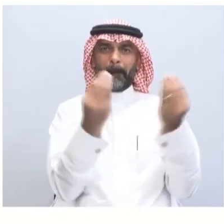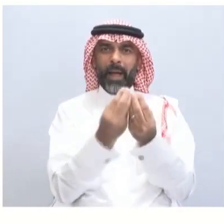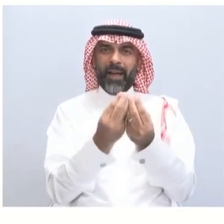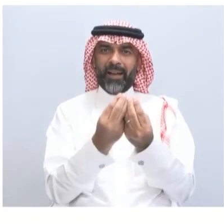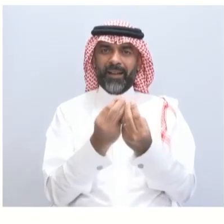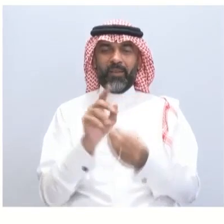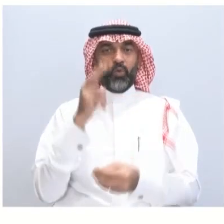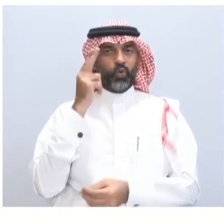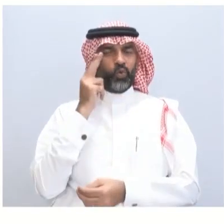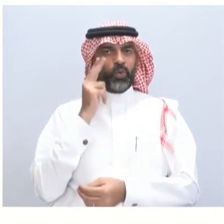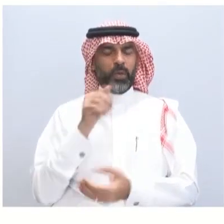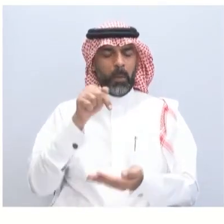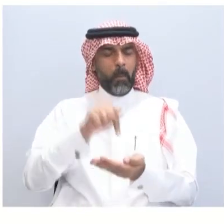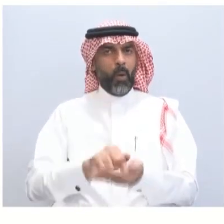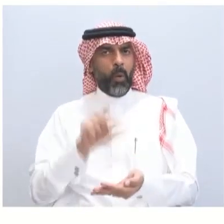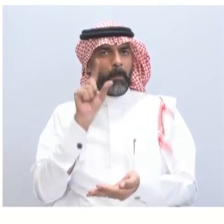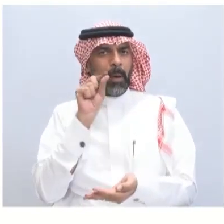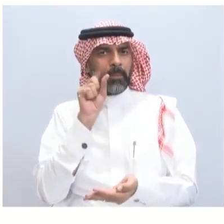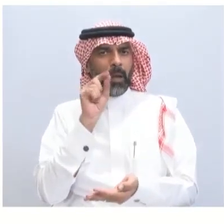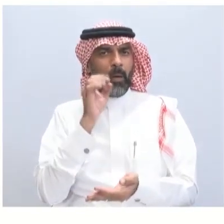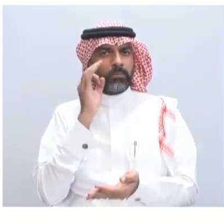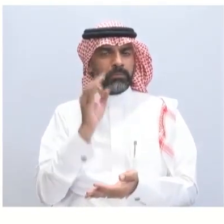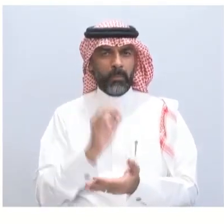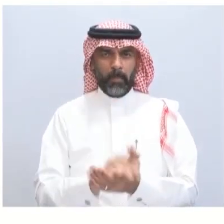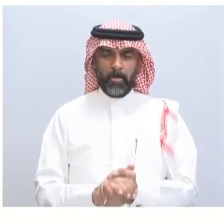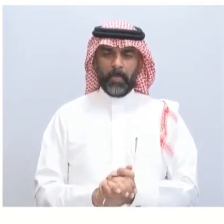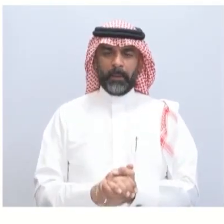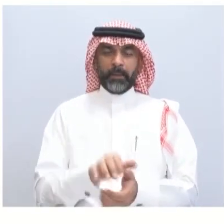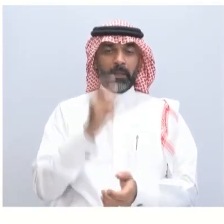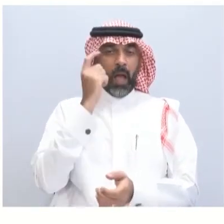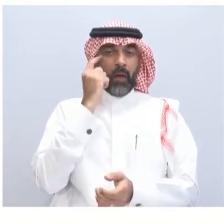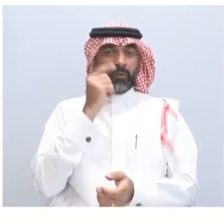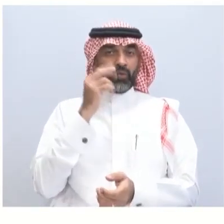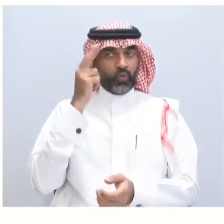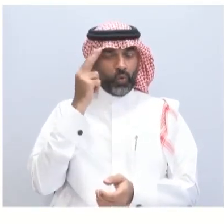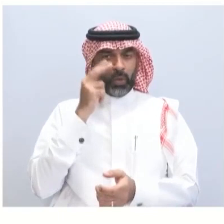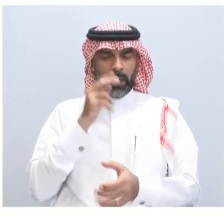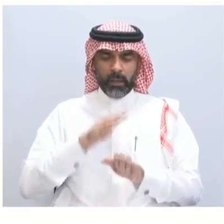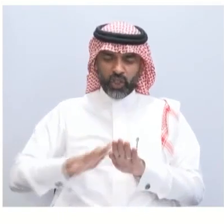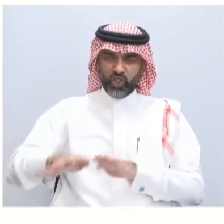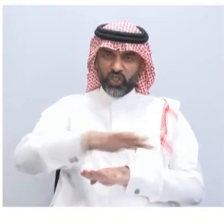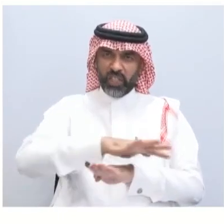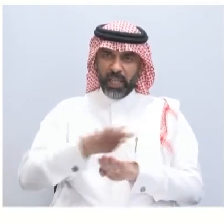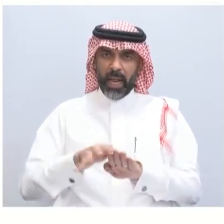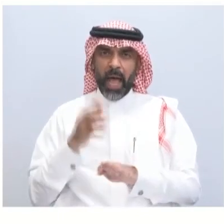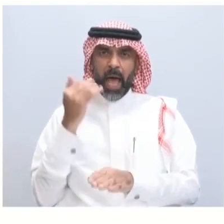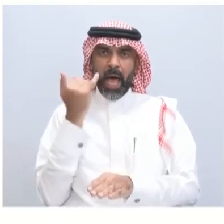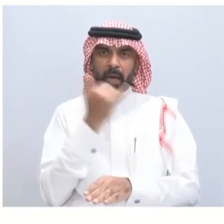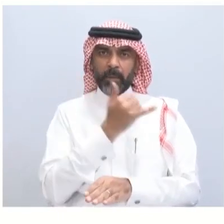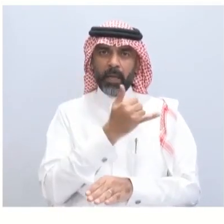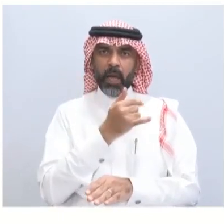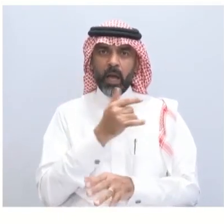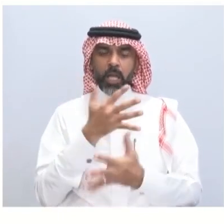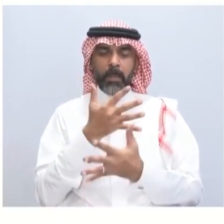السعوديه كما ذكرت لكم هي تشغل معظم مساحه شبه الجزيره العربيه شبه الجزيره